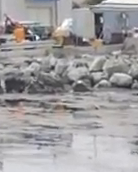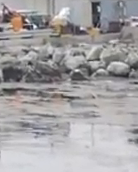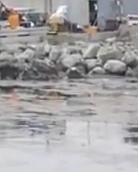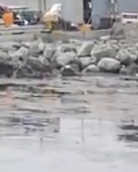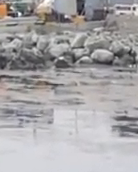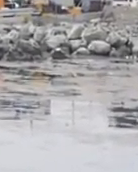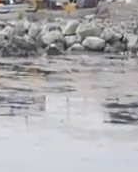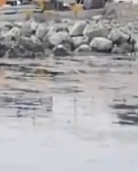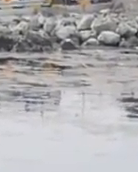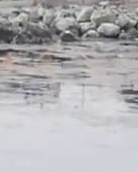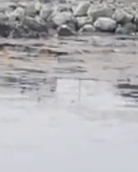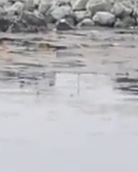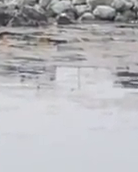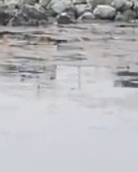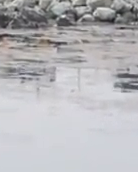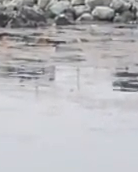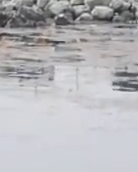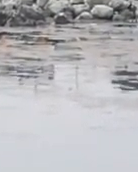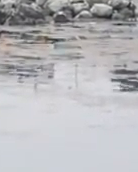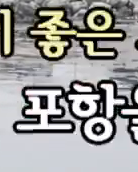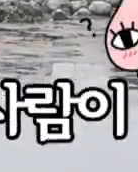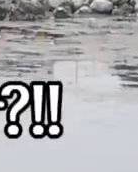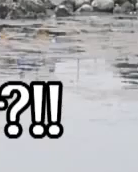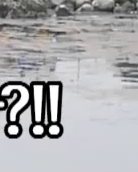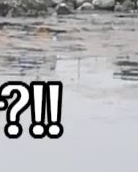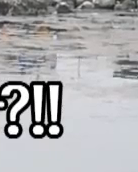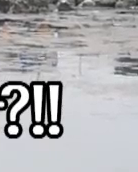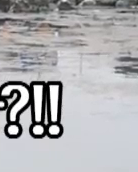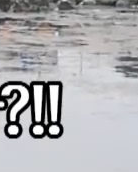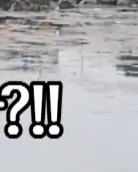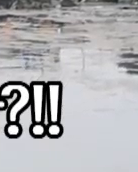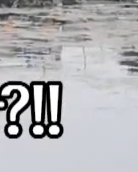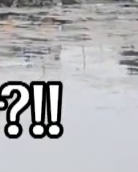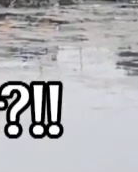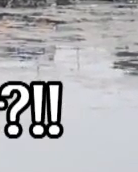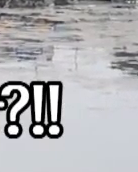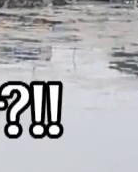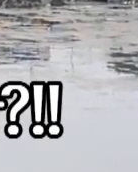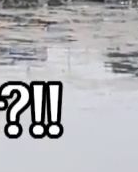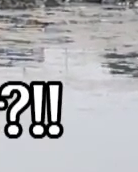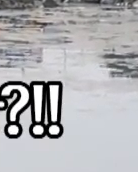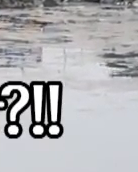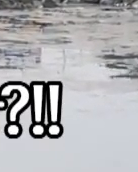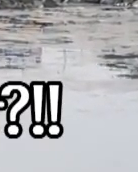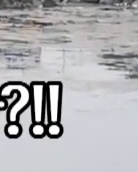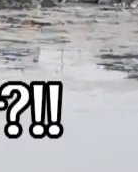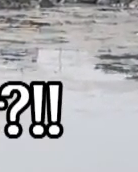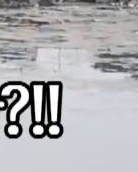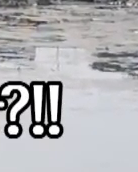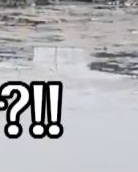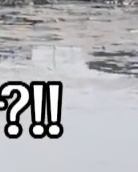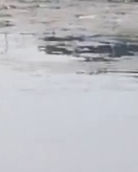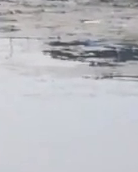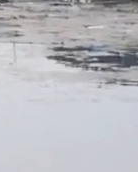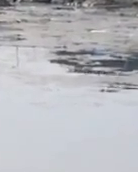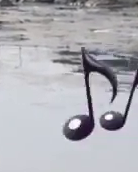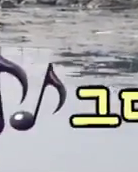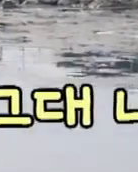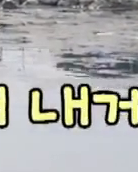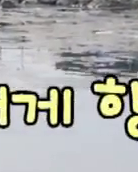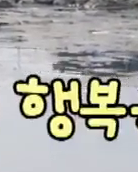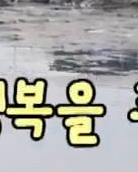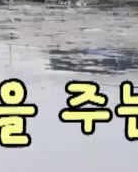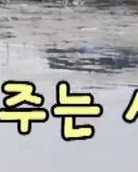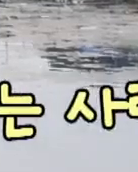이렇게 작은 어촌 마을에 무슨 일로 찾아왔냐고요? 살기 좋은 도시 포항을 더욱더 행복하게 만드는 사람들이 저 찾아봤습니다.